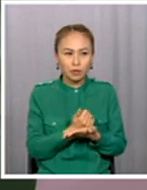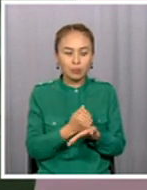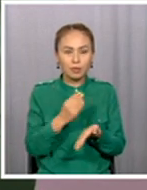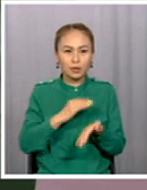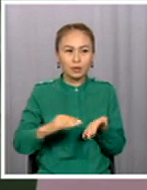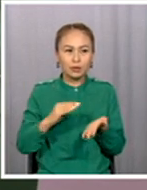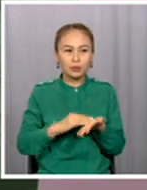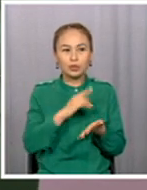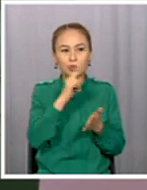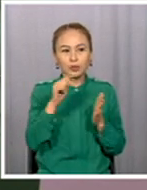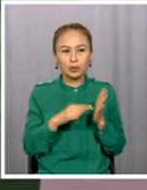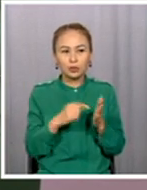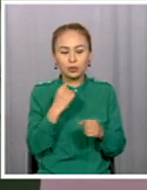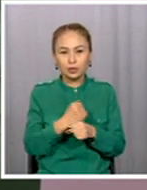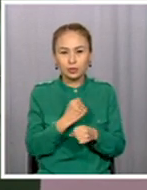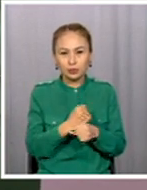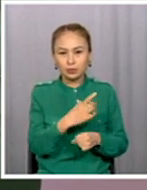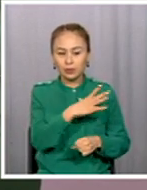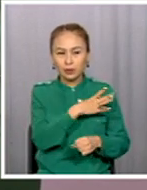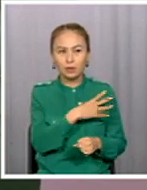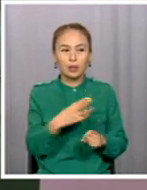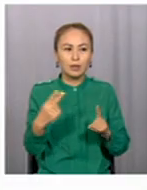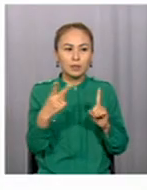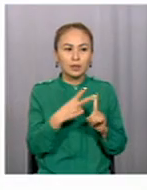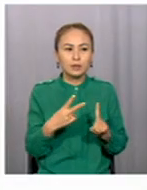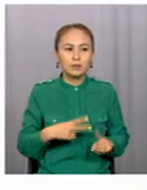табуға бағытталған сұрақтар құрастырдыңдар.